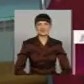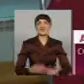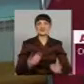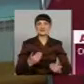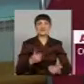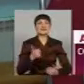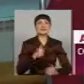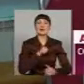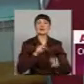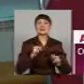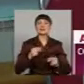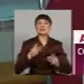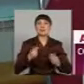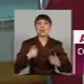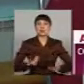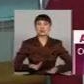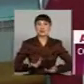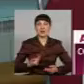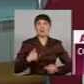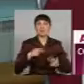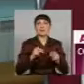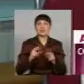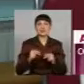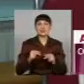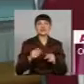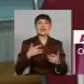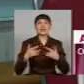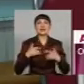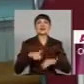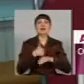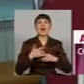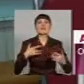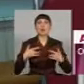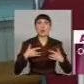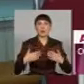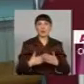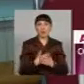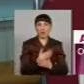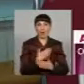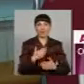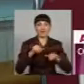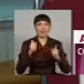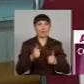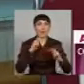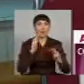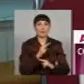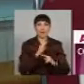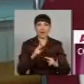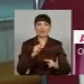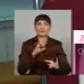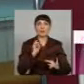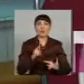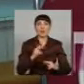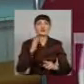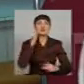Сегодня один из самых счастливых дней в моей жизни, потому что мне посчастливилось сыграть главную роль в новой интерпретации оперы «Кызжебек». Это мечта